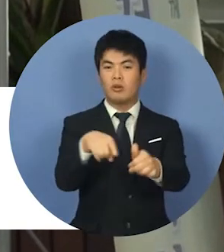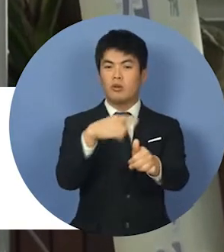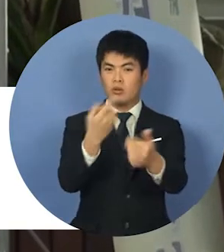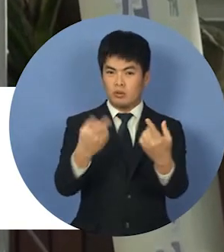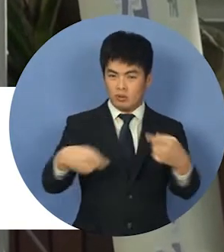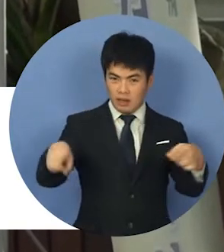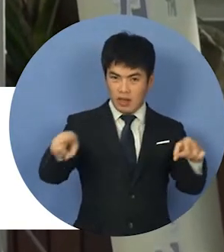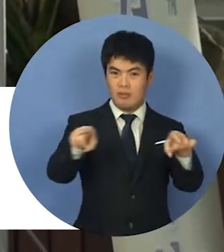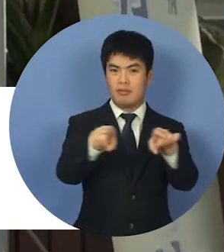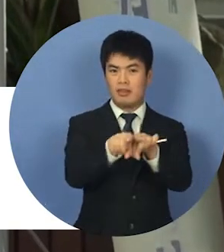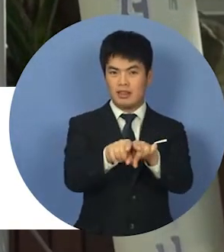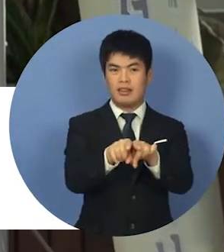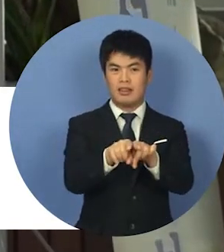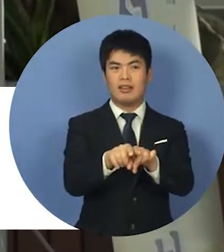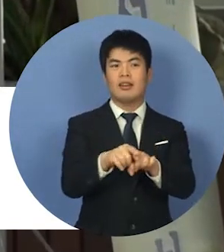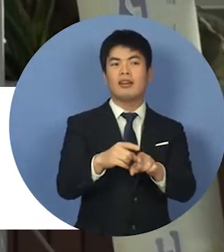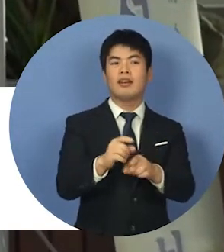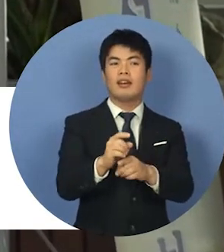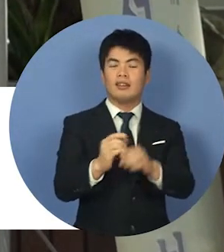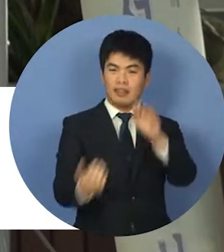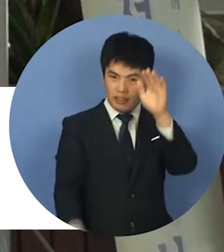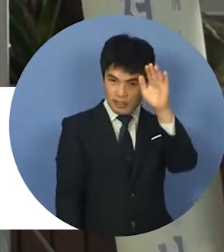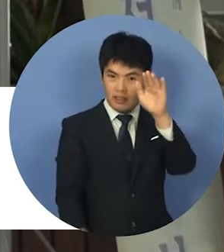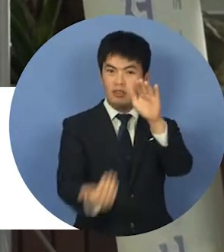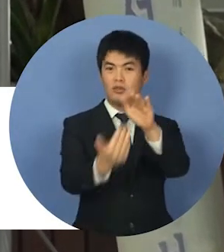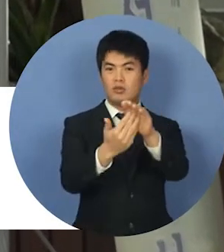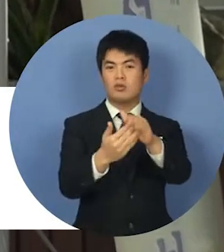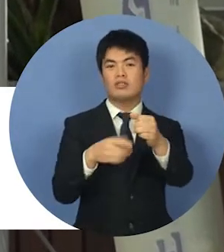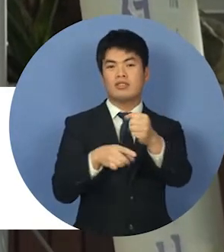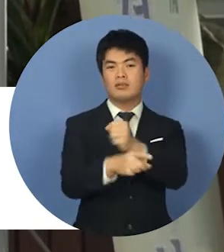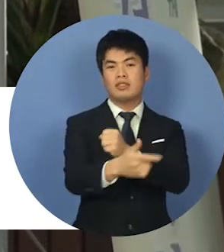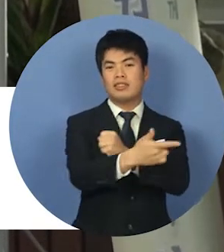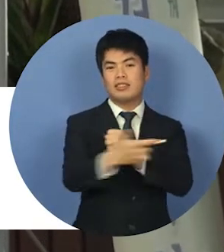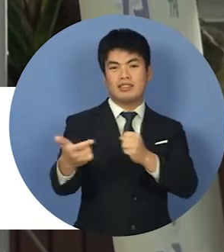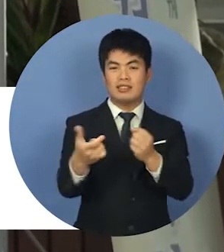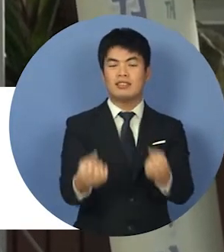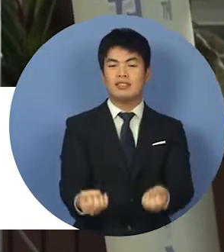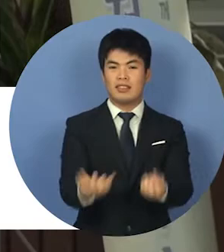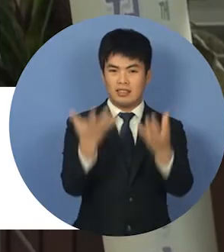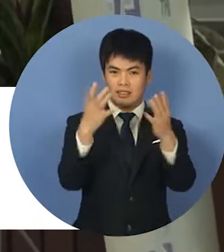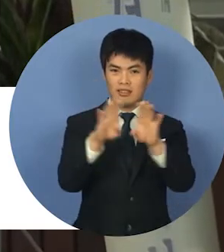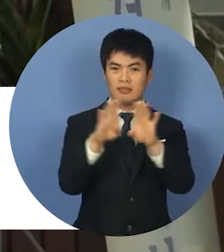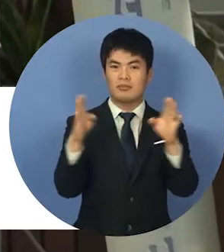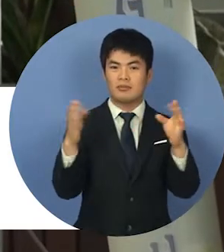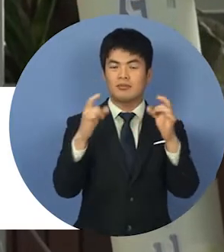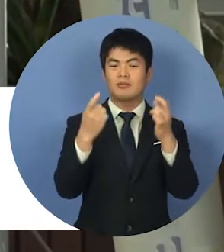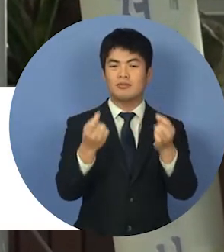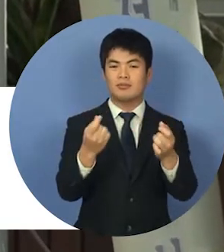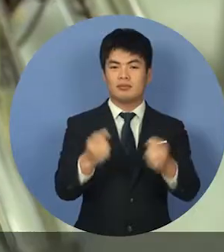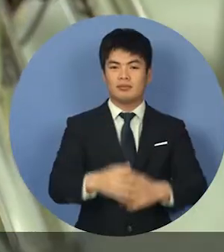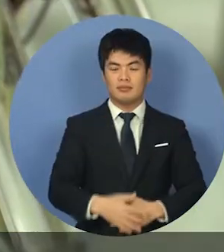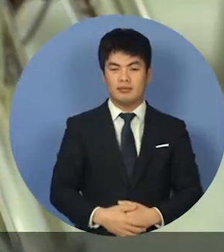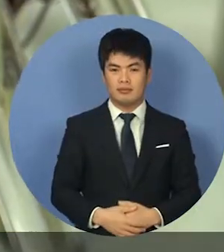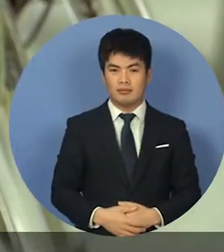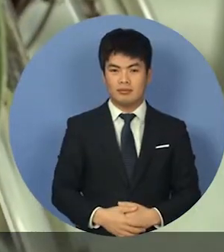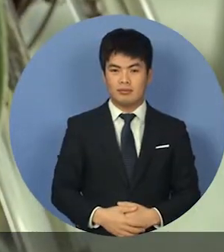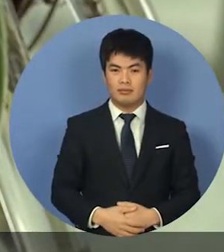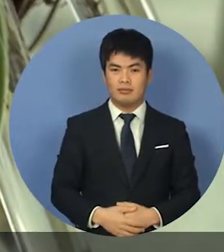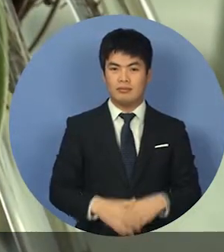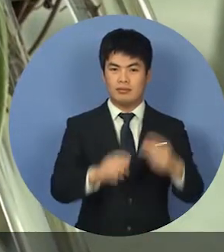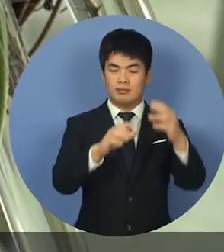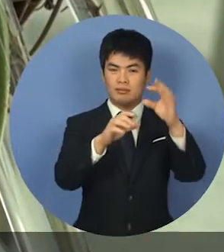교육 공동체로서 또 하나의 결실을 맺는 뜻깊은 자리라 생각합니다. 한편